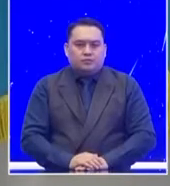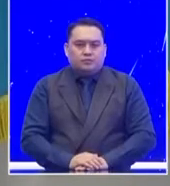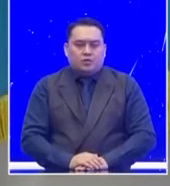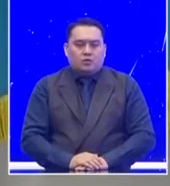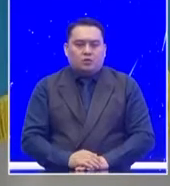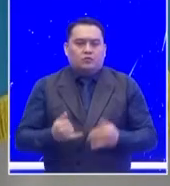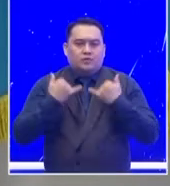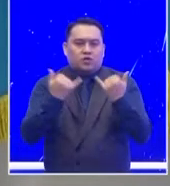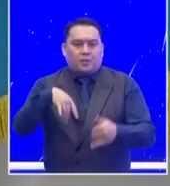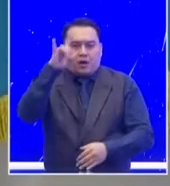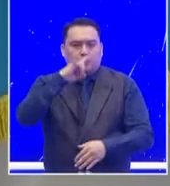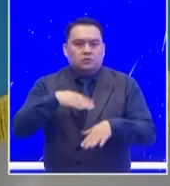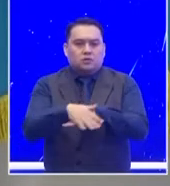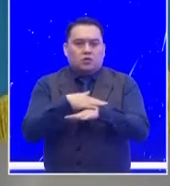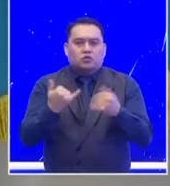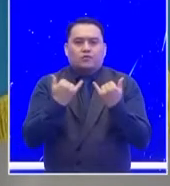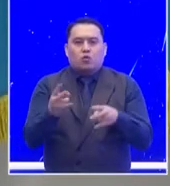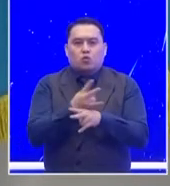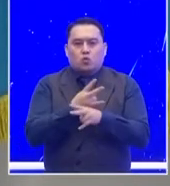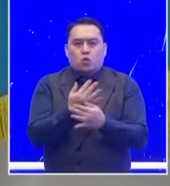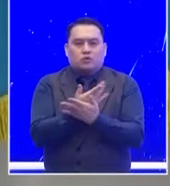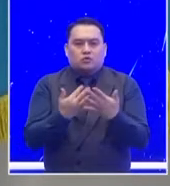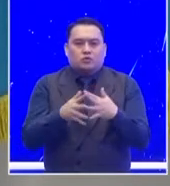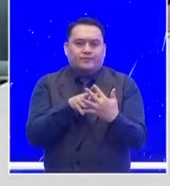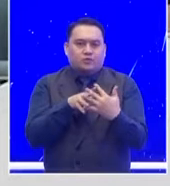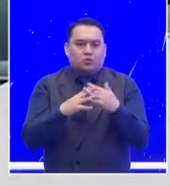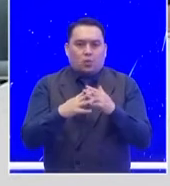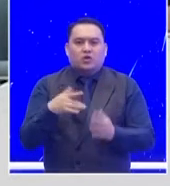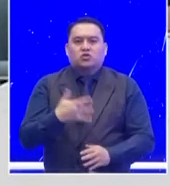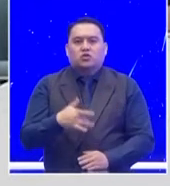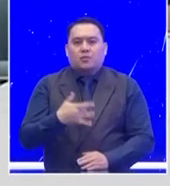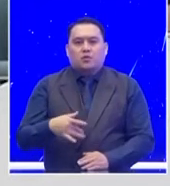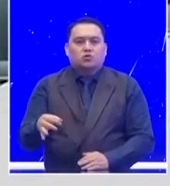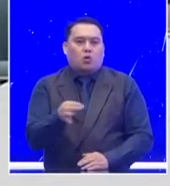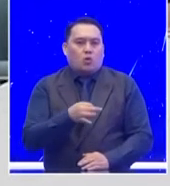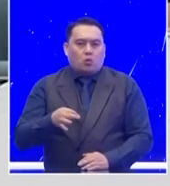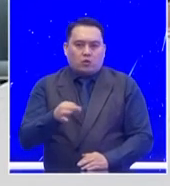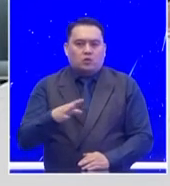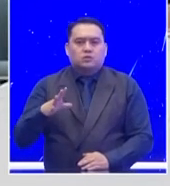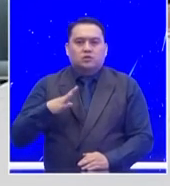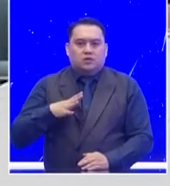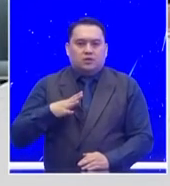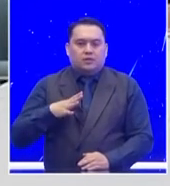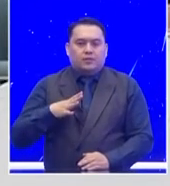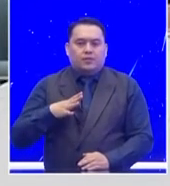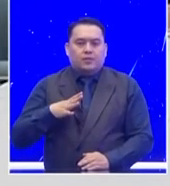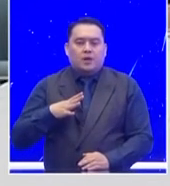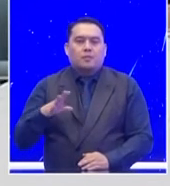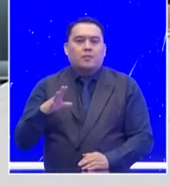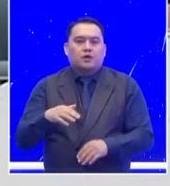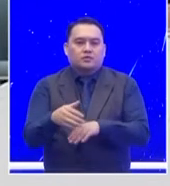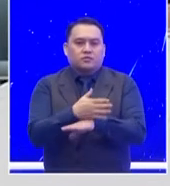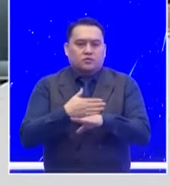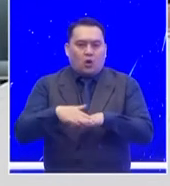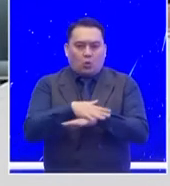Уважаемые казахстанцы, сегодня ночью в ряде населенных пунктов Курдайского района Жамбылской области произошли